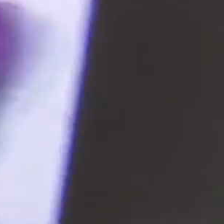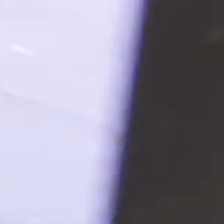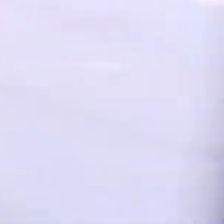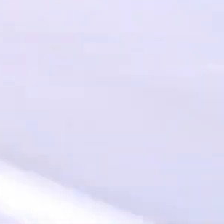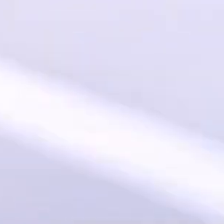설명했습니다